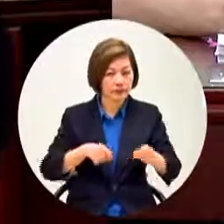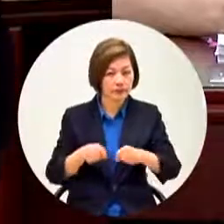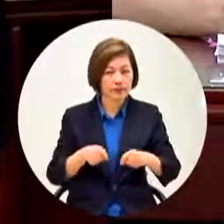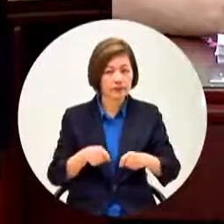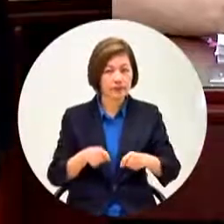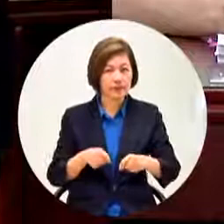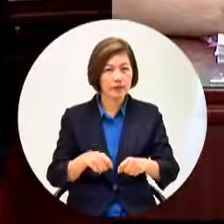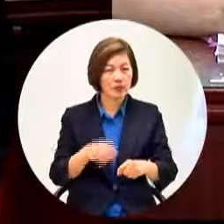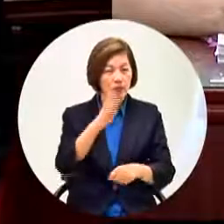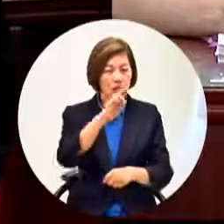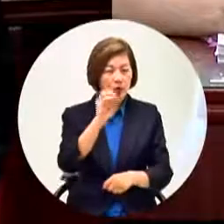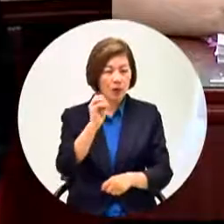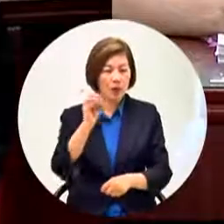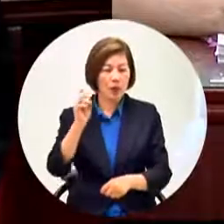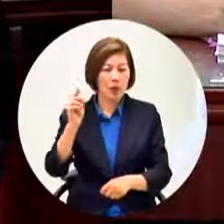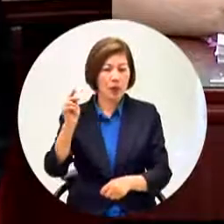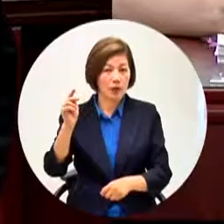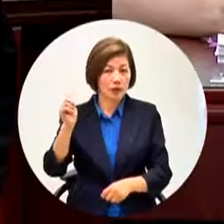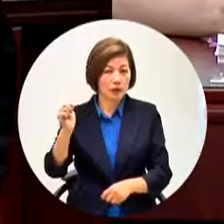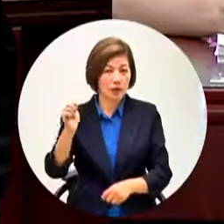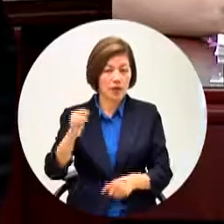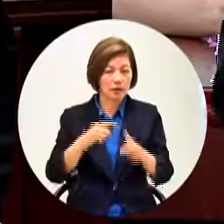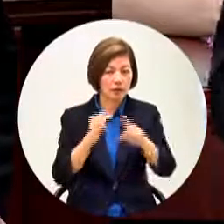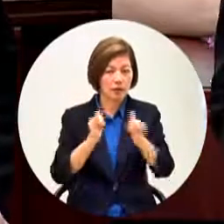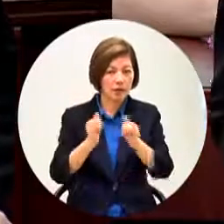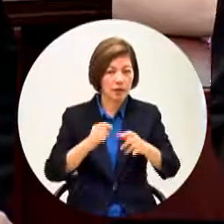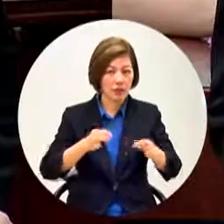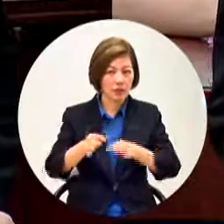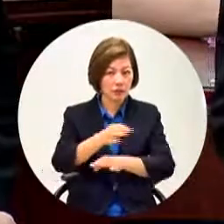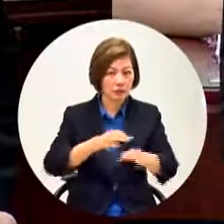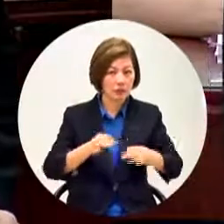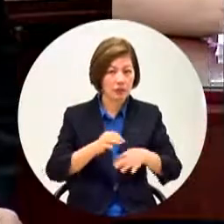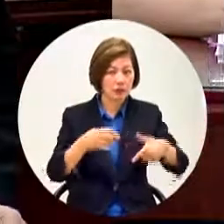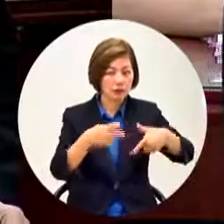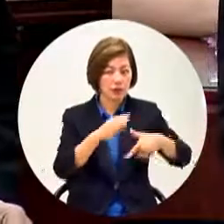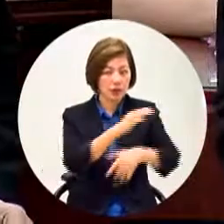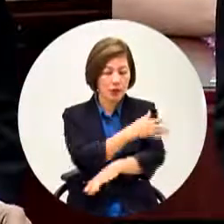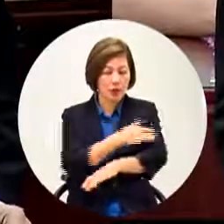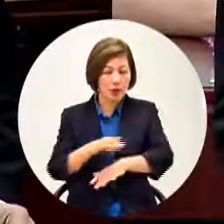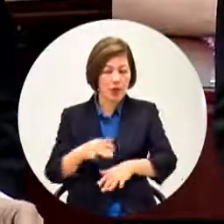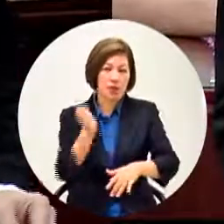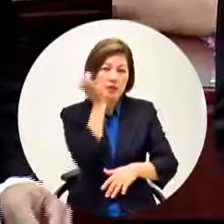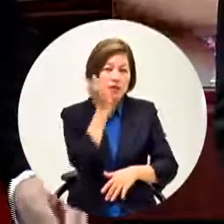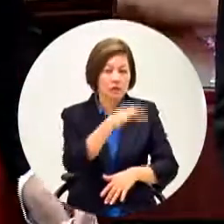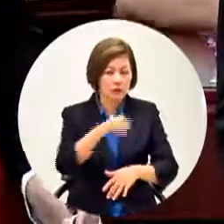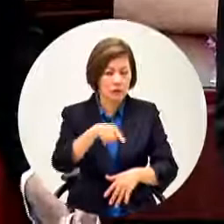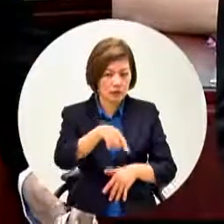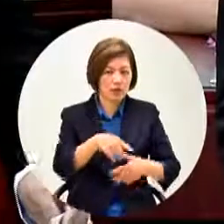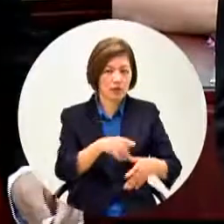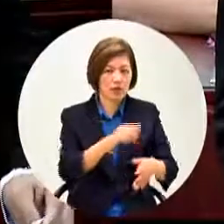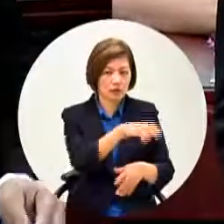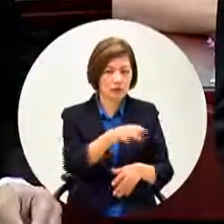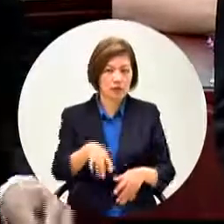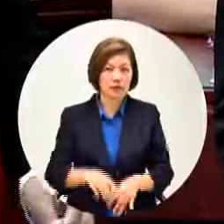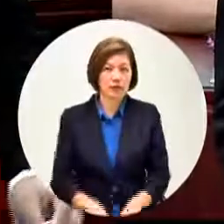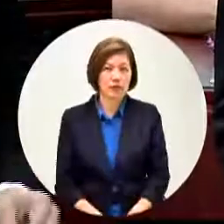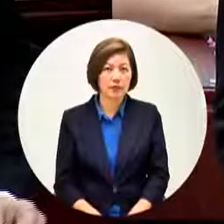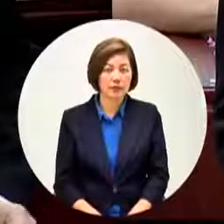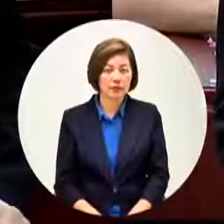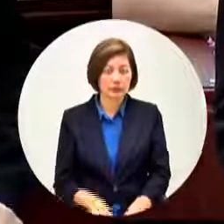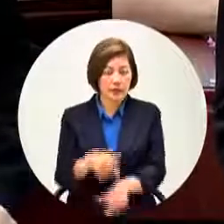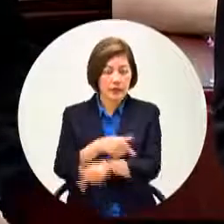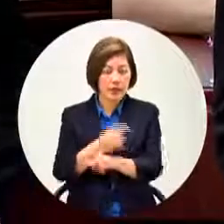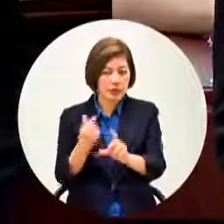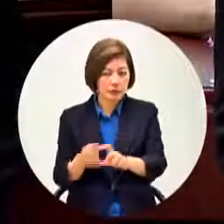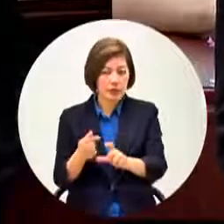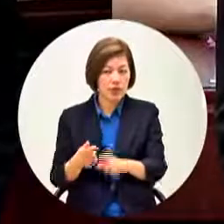哈，就是以民营化为主，就是包括仁武跟冈山的部分。那南区跟中区目前是维持由公办公